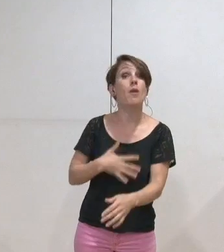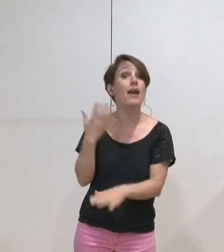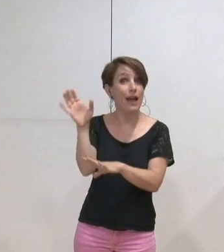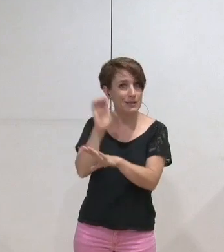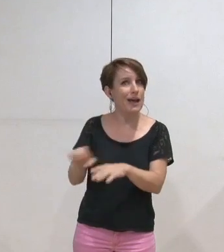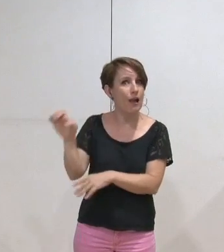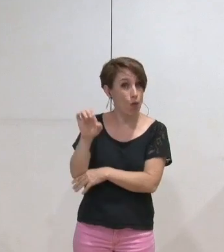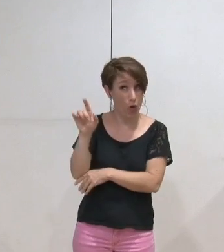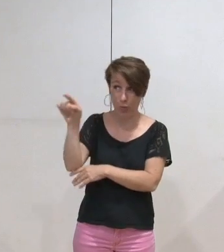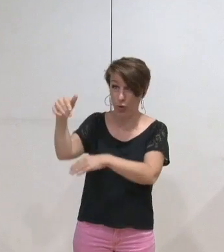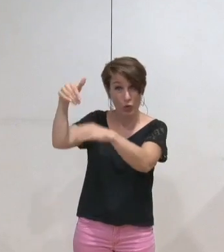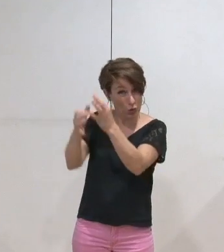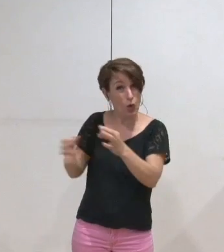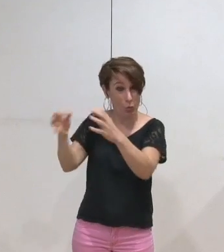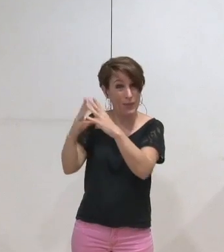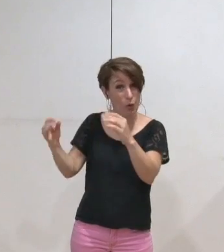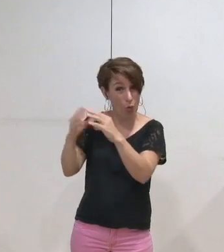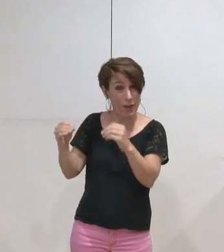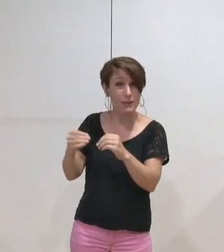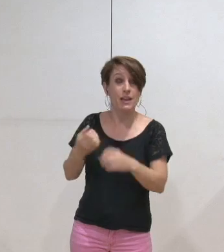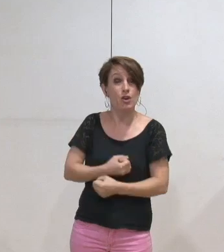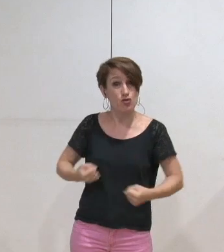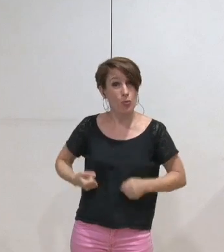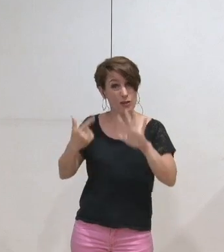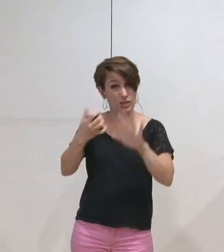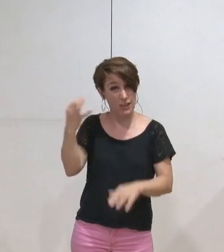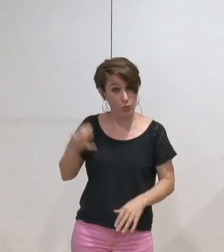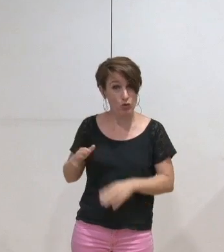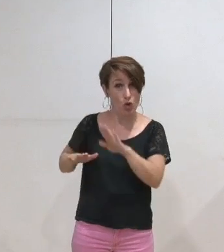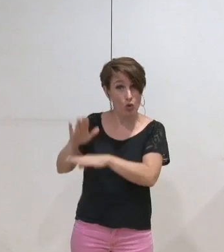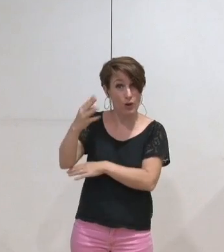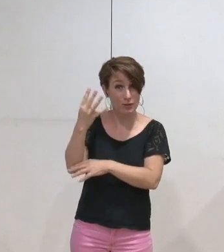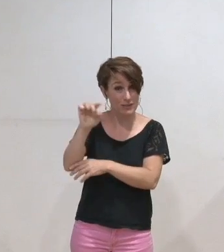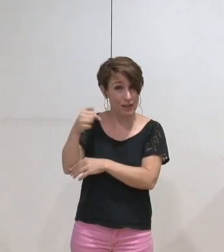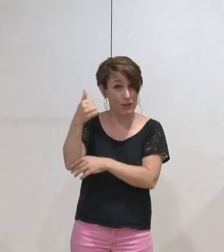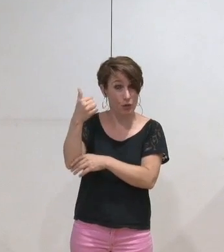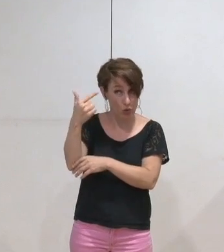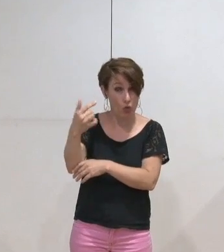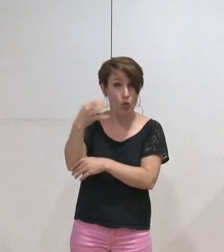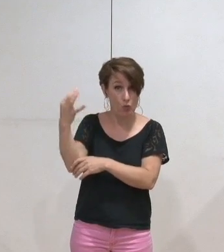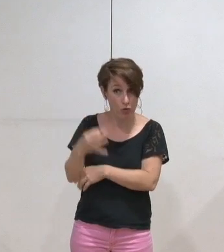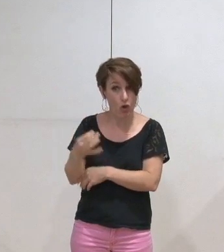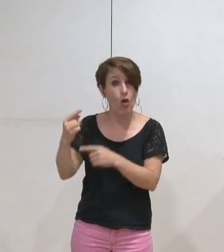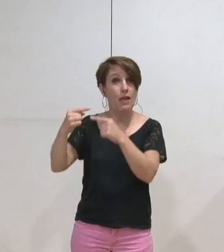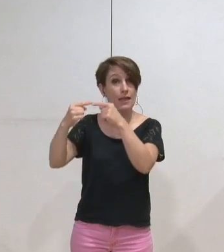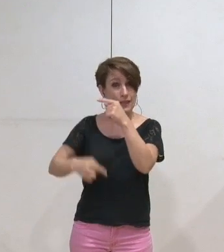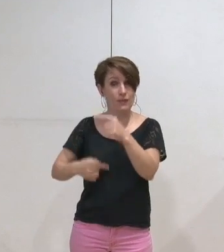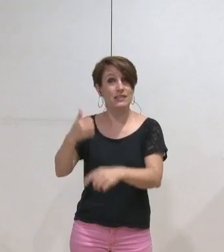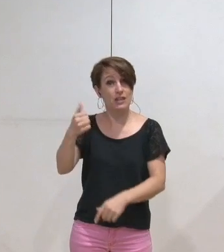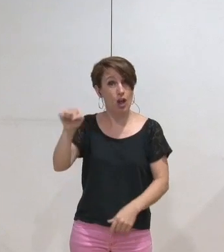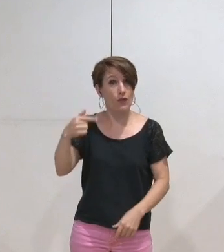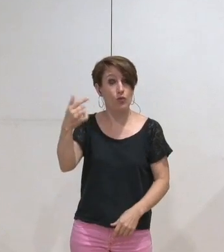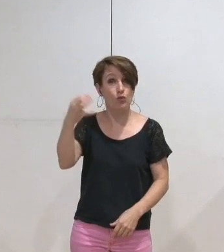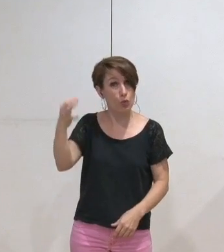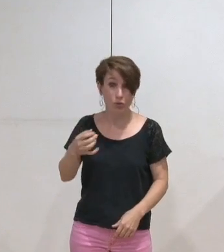une croissance de 4,2 % un chômage de 7 % un déficit public de 1,5 % c'est-à-dire que si on cherche du